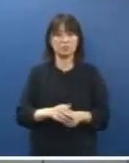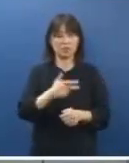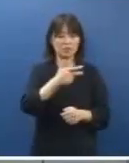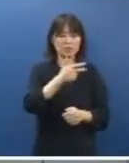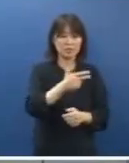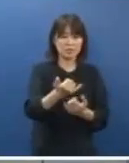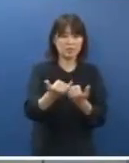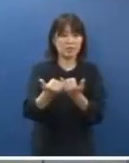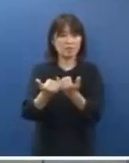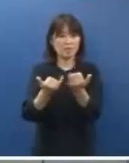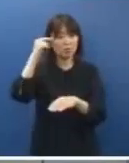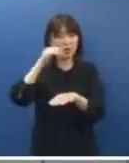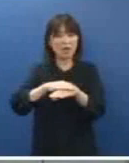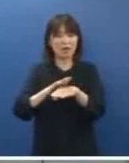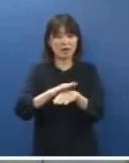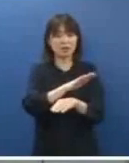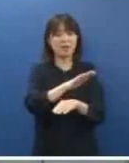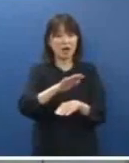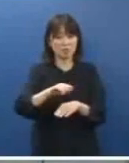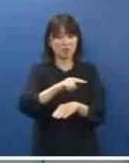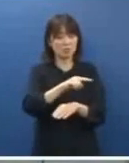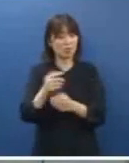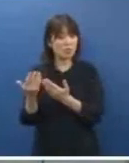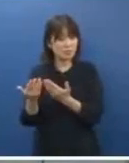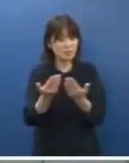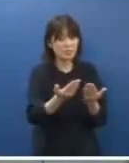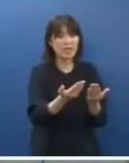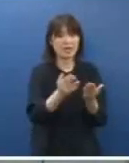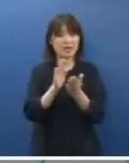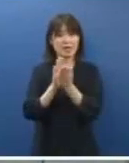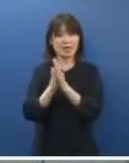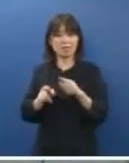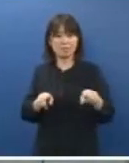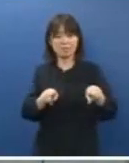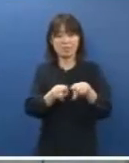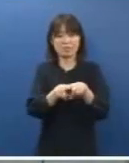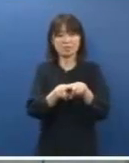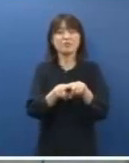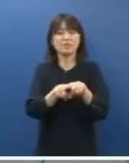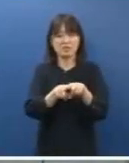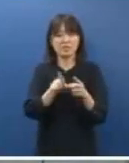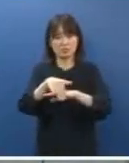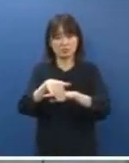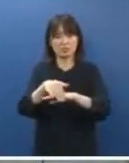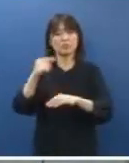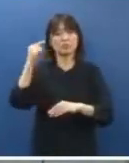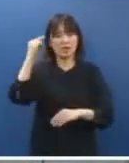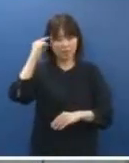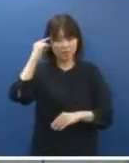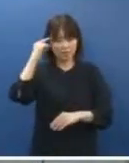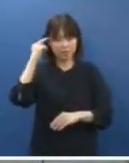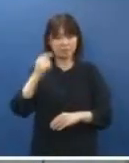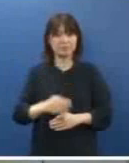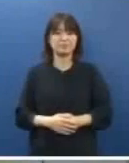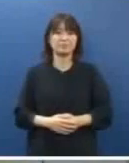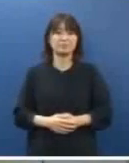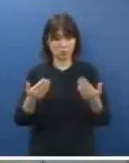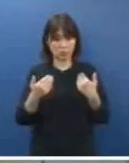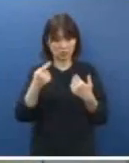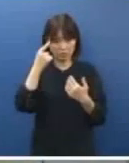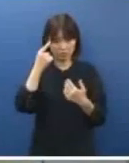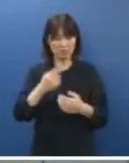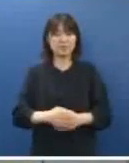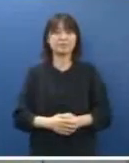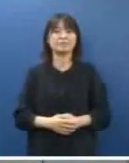をお聞きをしながら、まあ、県も一緒になりまして、対策を検討していくということだろうと考えております